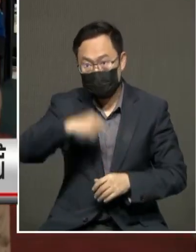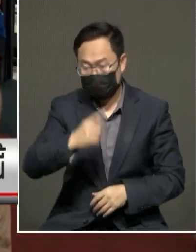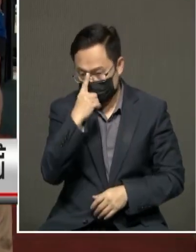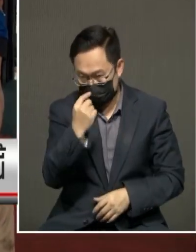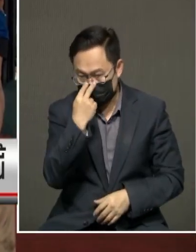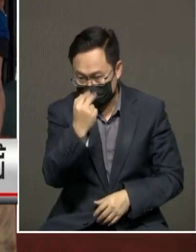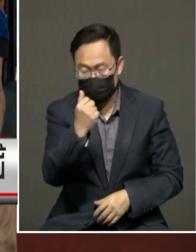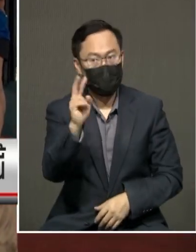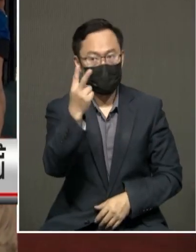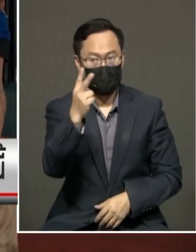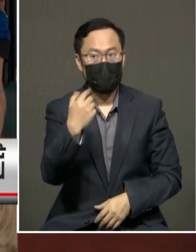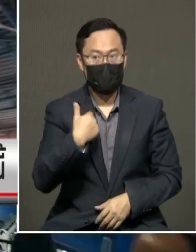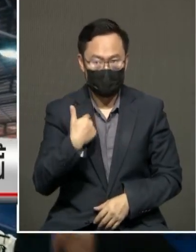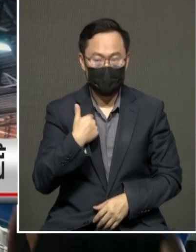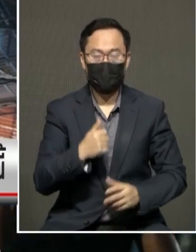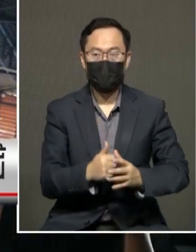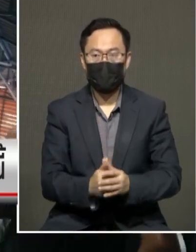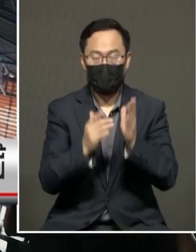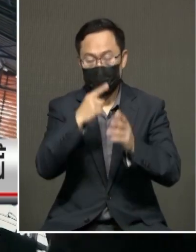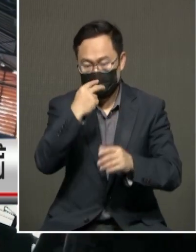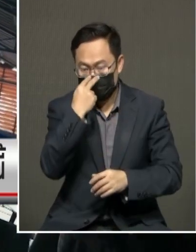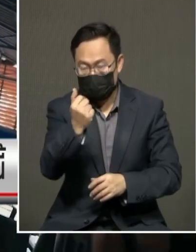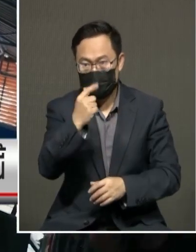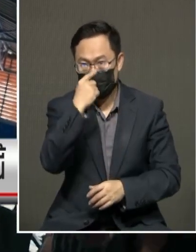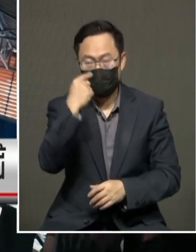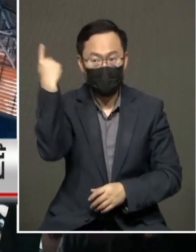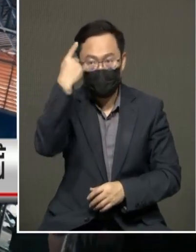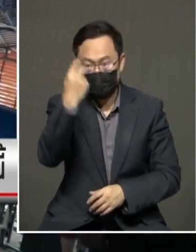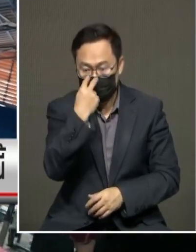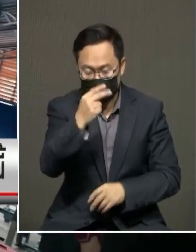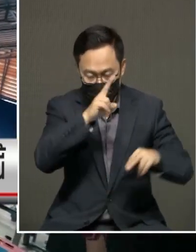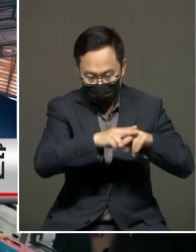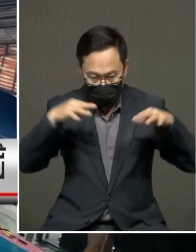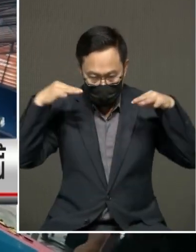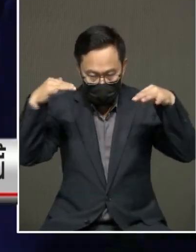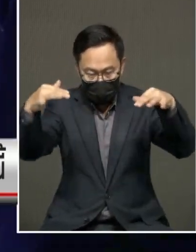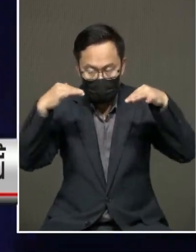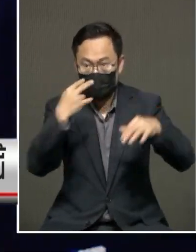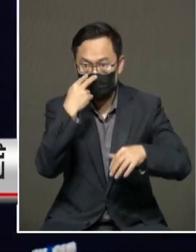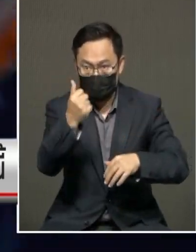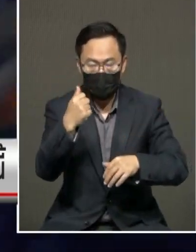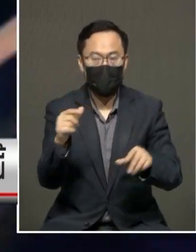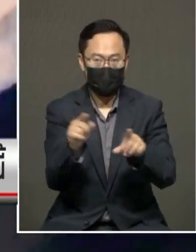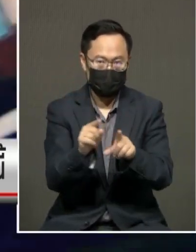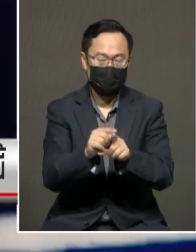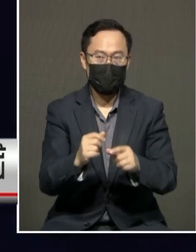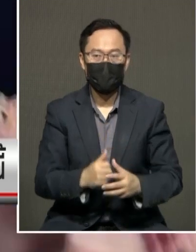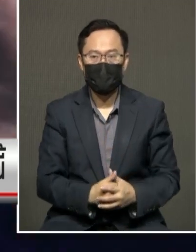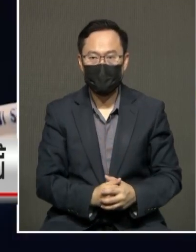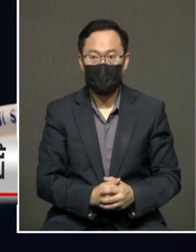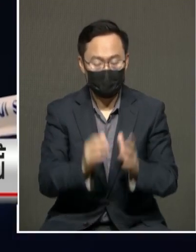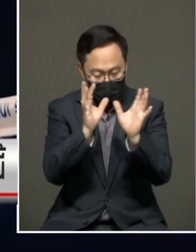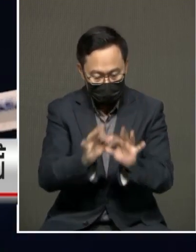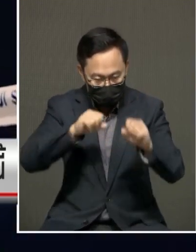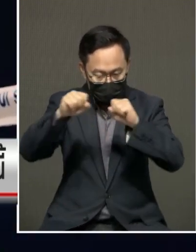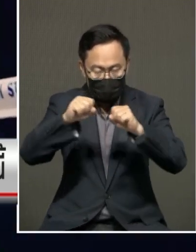ขันของรายการนี้แล้วยังมีนักท่องเที่ยวเข้าไปชมในสนามมวยเพชรบัญชาจำนวนมากด้วยที่สำคัญมันมีการถ่ายทอดส